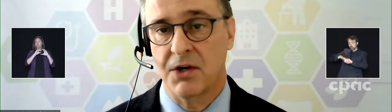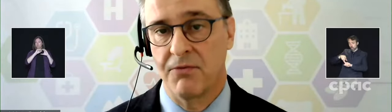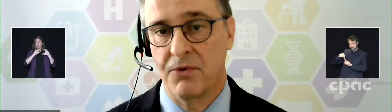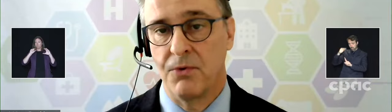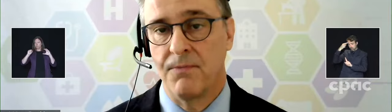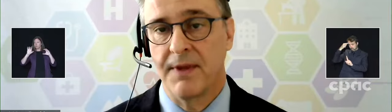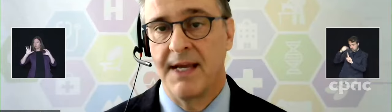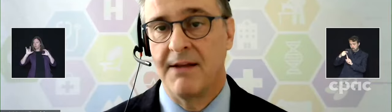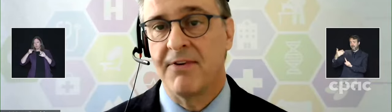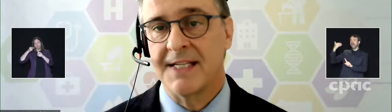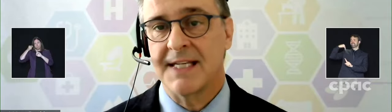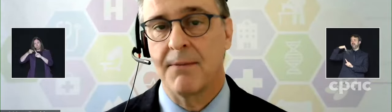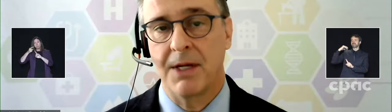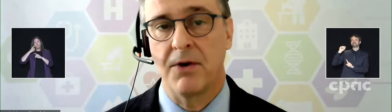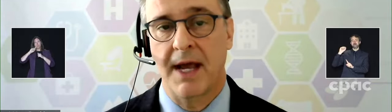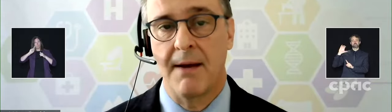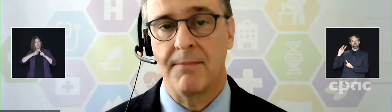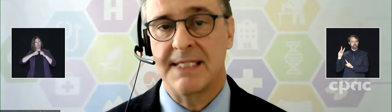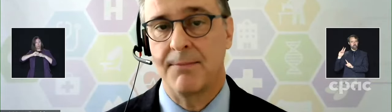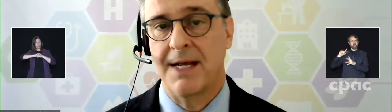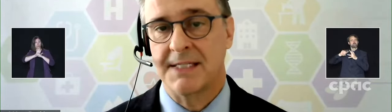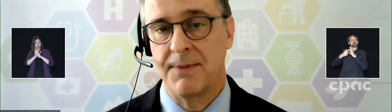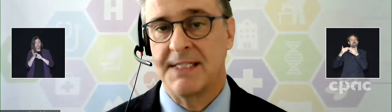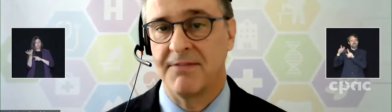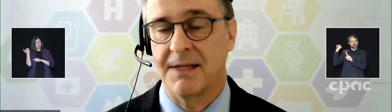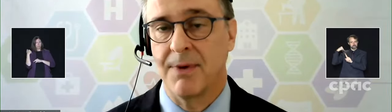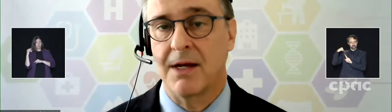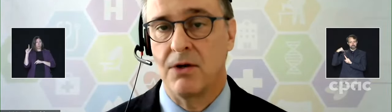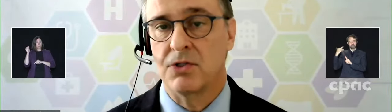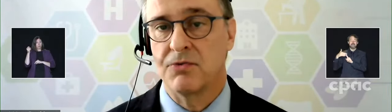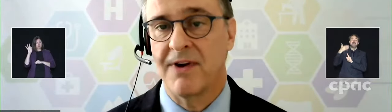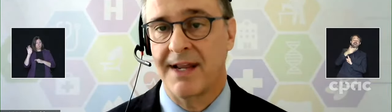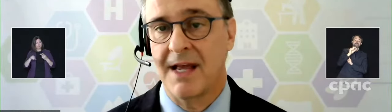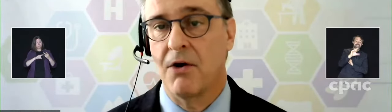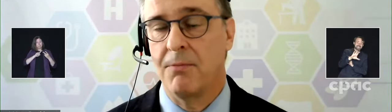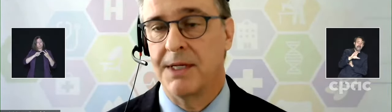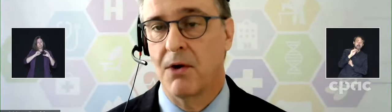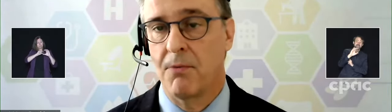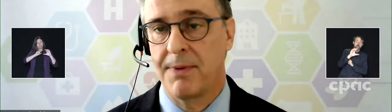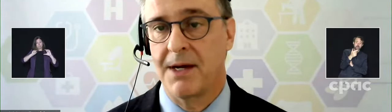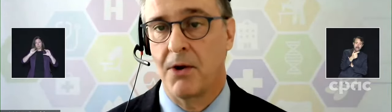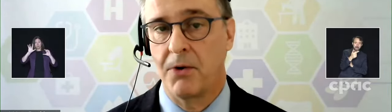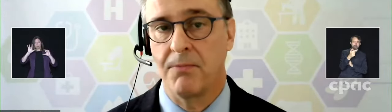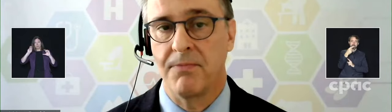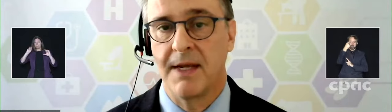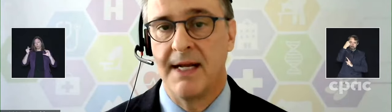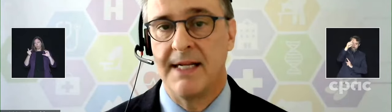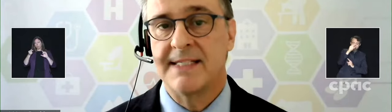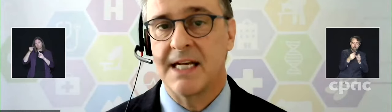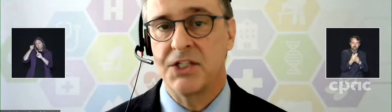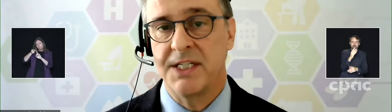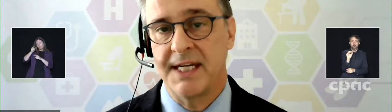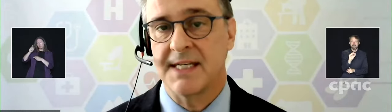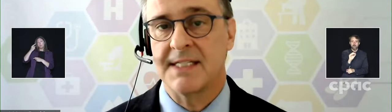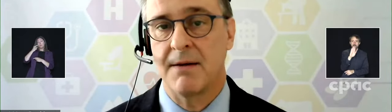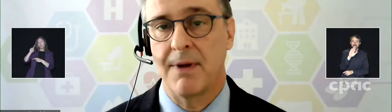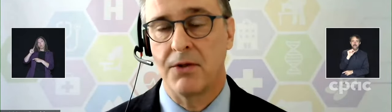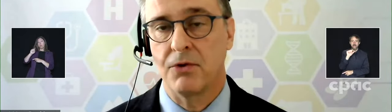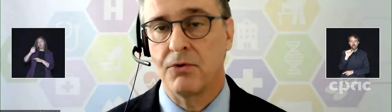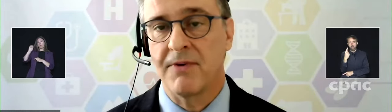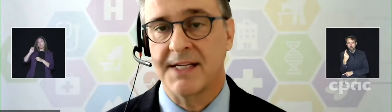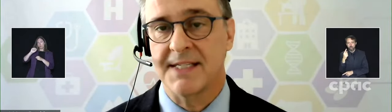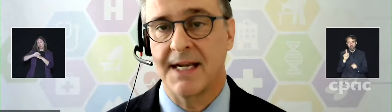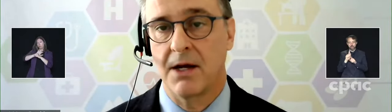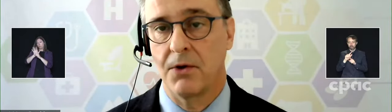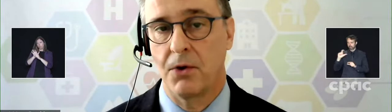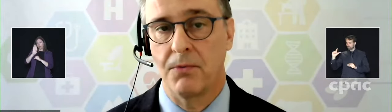du SRAS-CoV-2 et 25 microgrammes ciblant spécifiquement le sous-variant Omicron-BA1. Il s'agit essentiellement